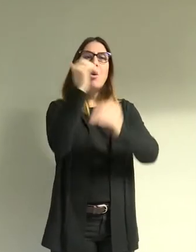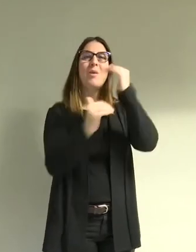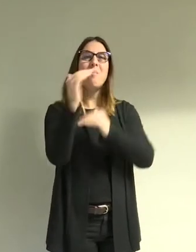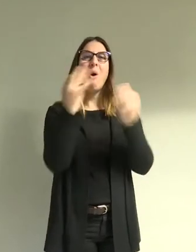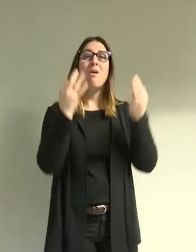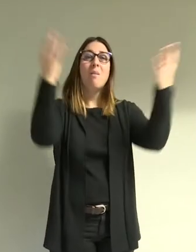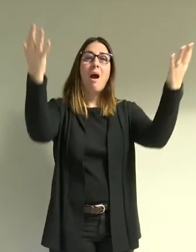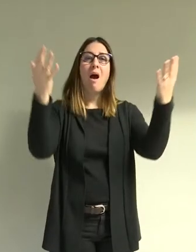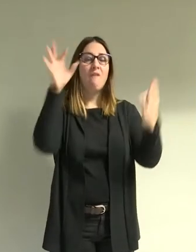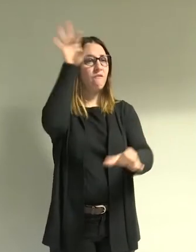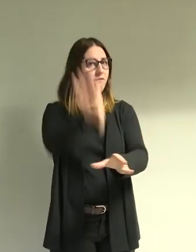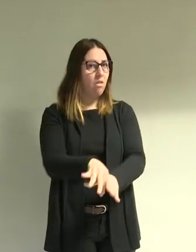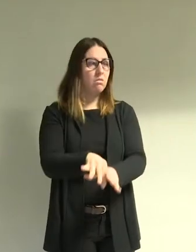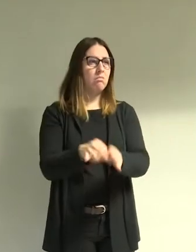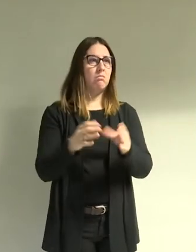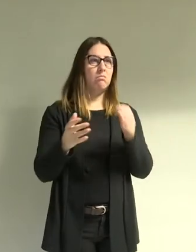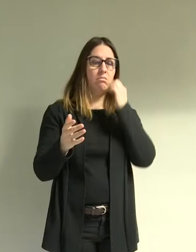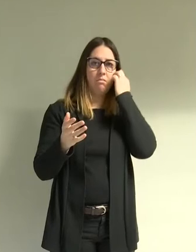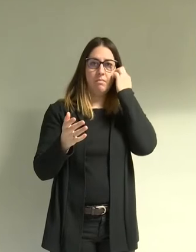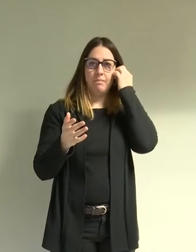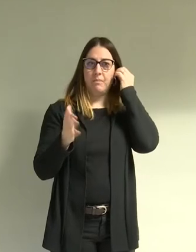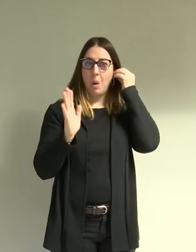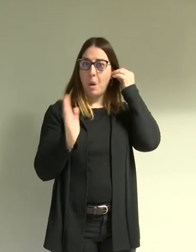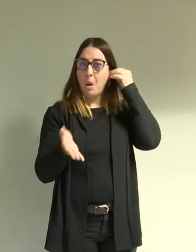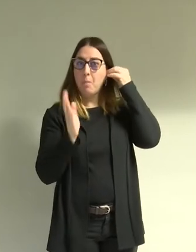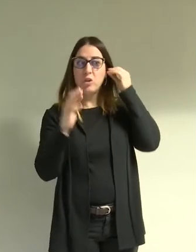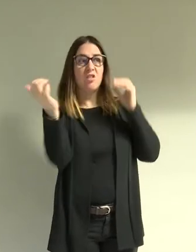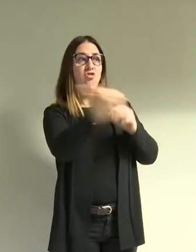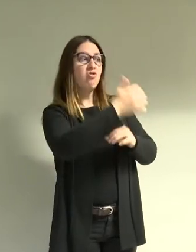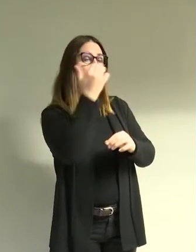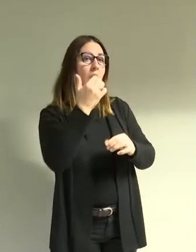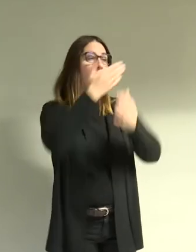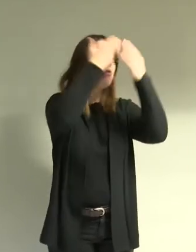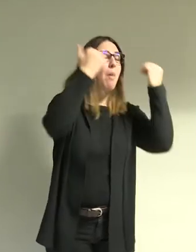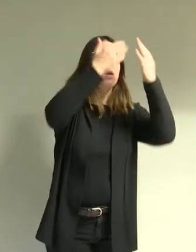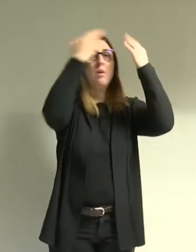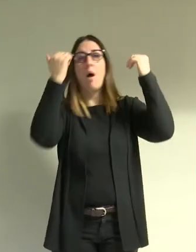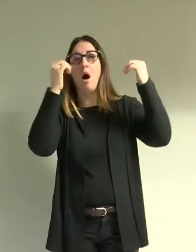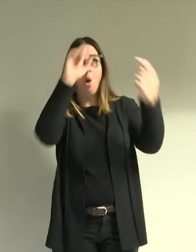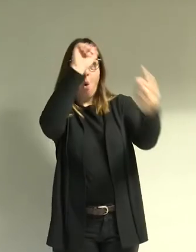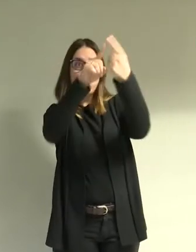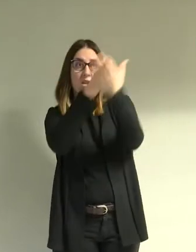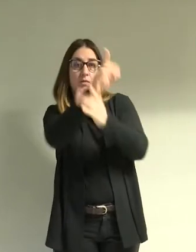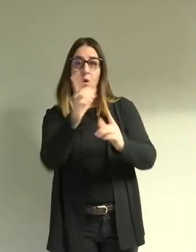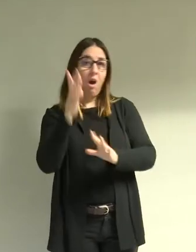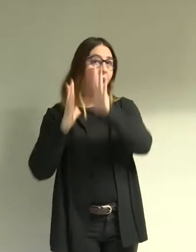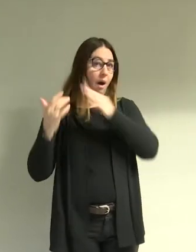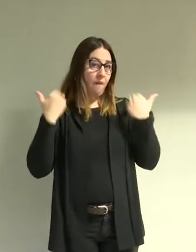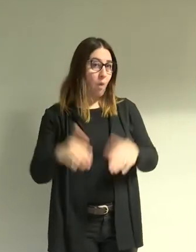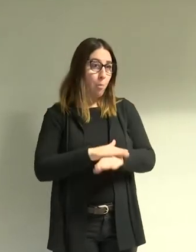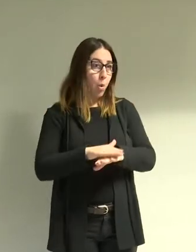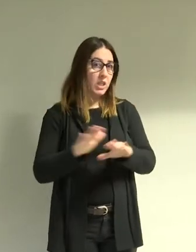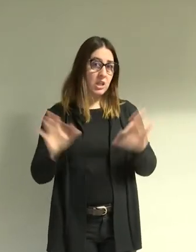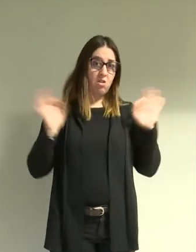voté c'était pas forcément dans les radars de tout le monde en tout cas clairement pour moi qui ne faisait pas de politique à l'époque